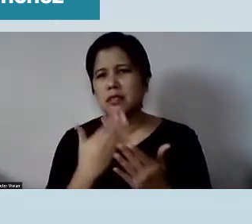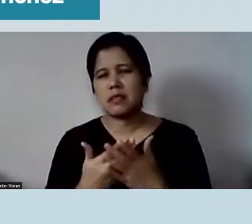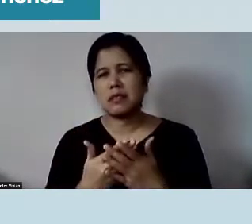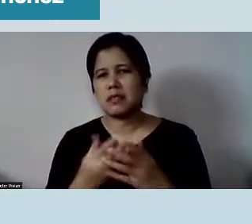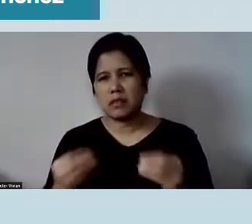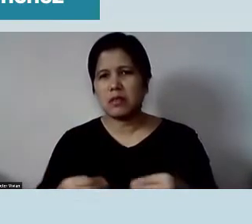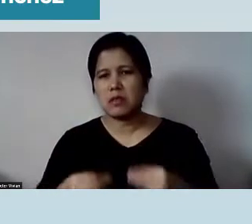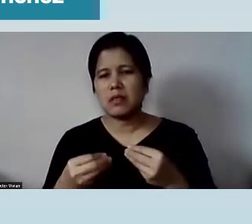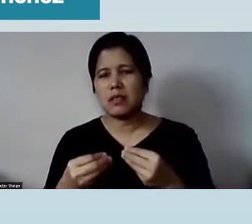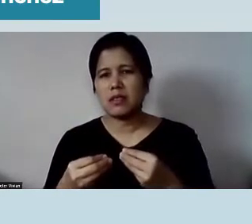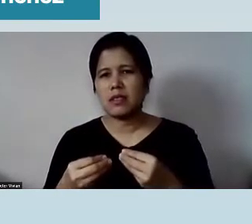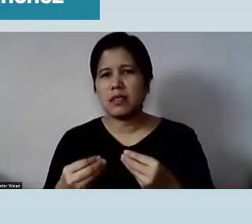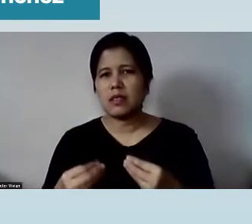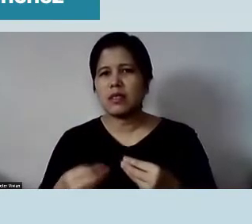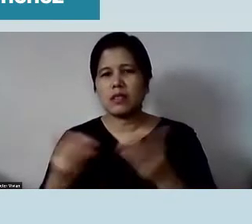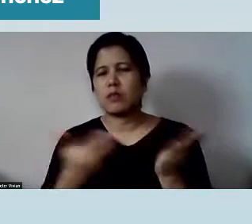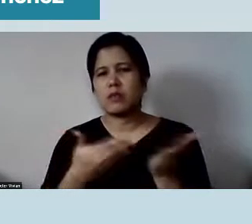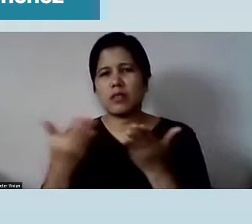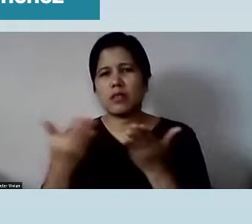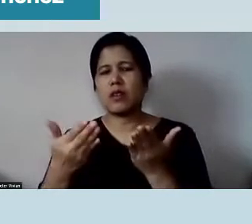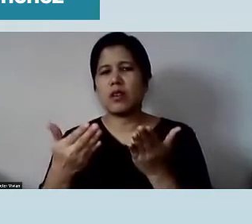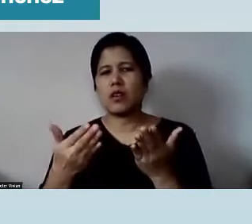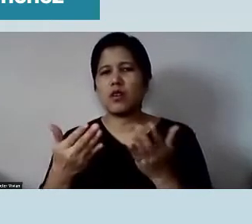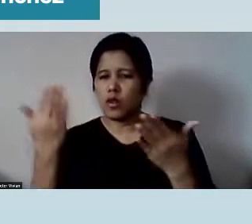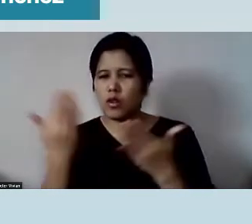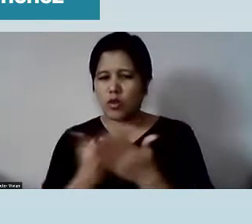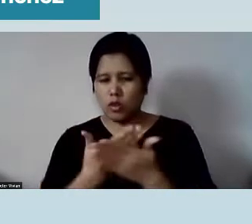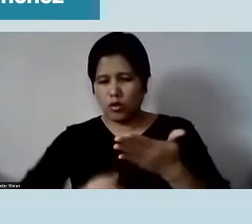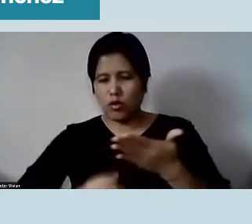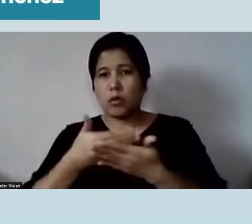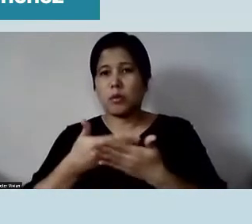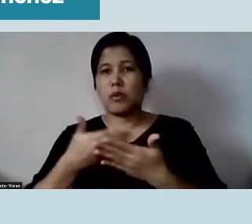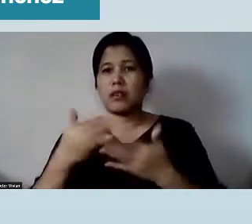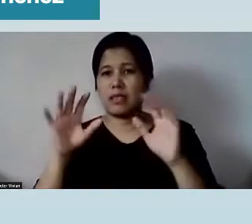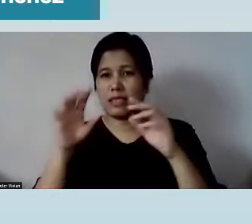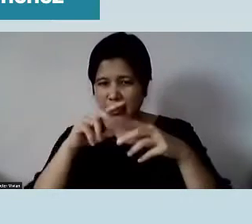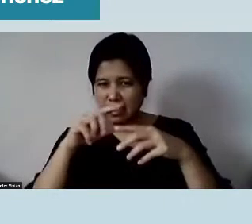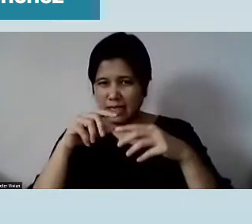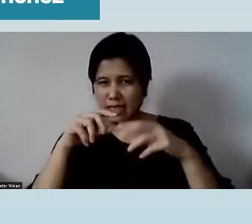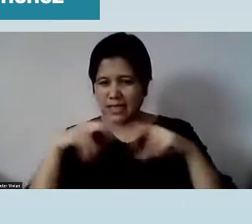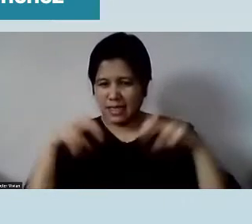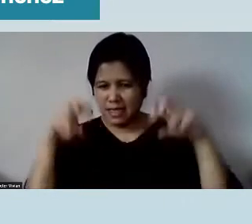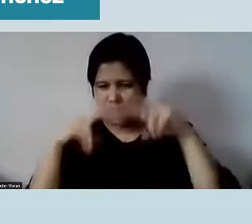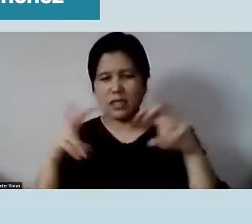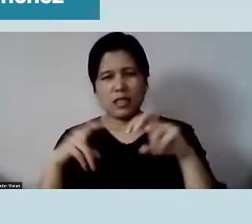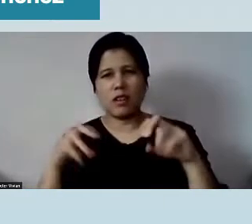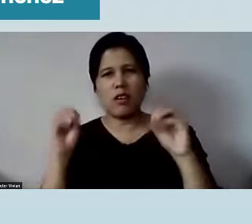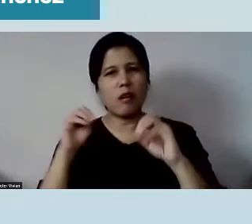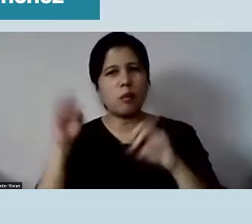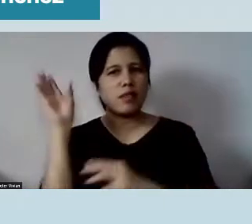newborn screening, newborn hearing screening, wala pa akong nababalitaan ng mga